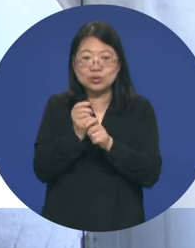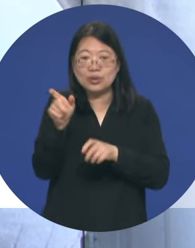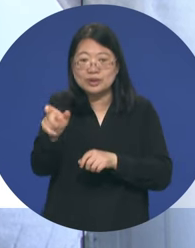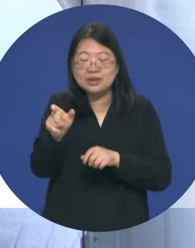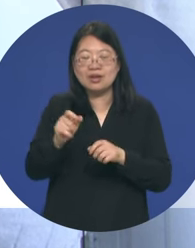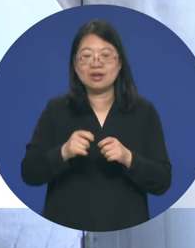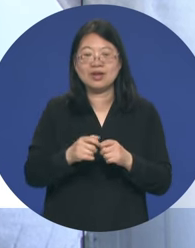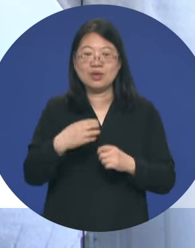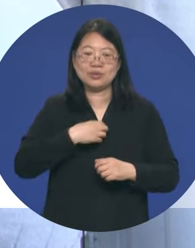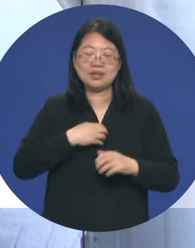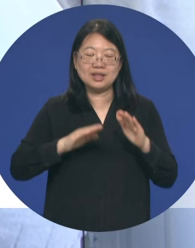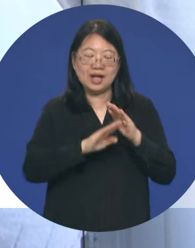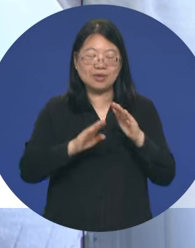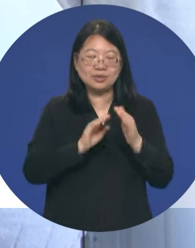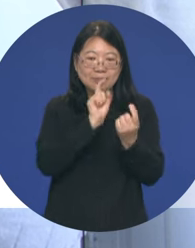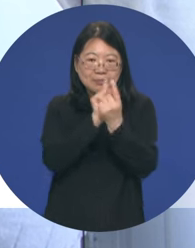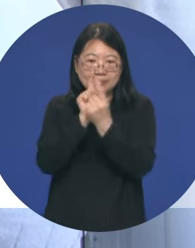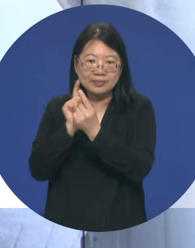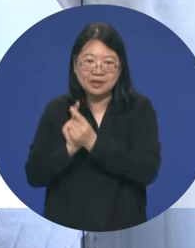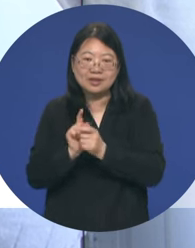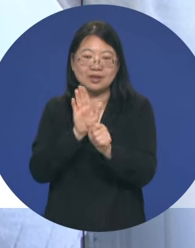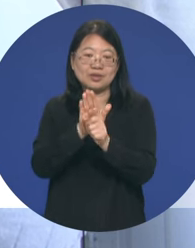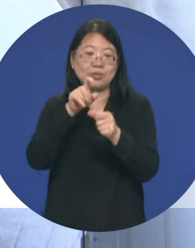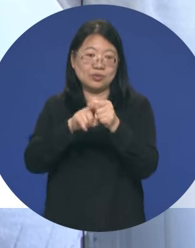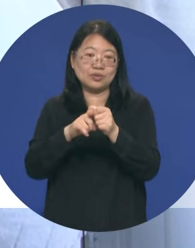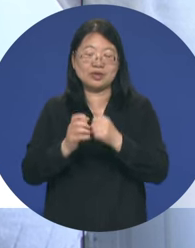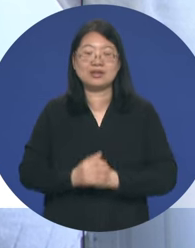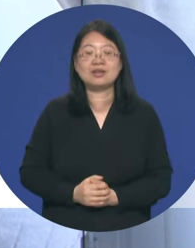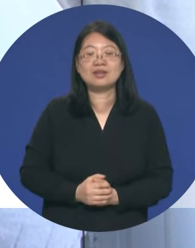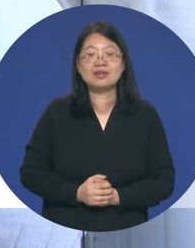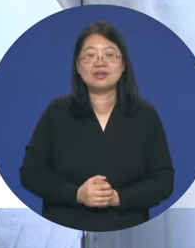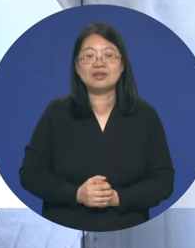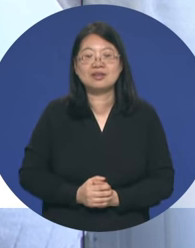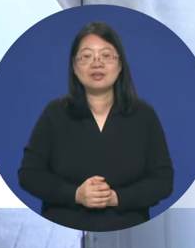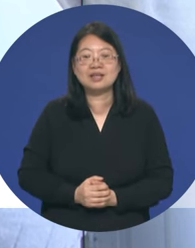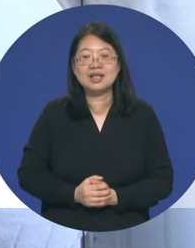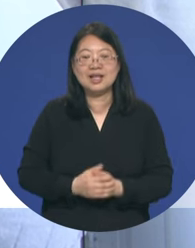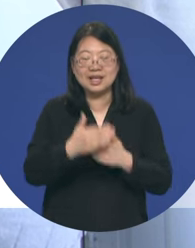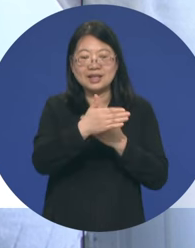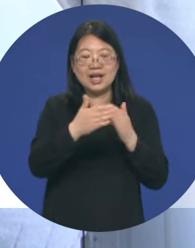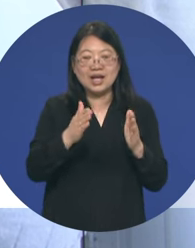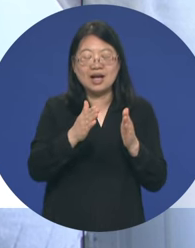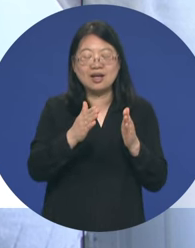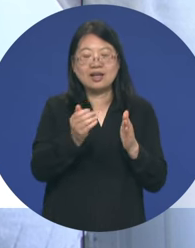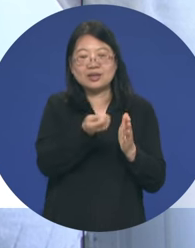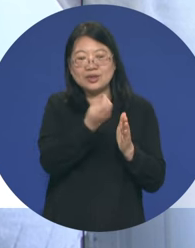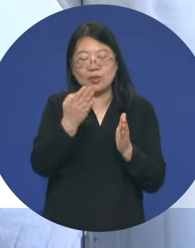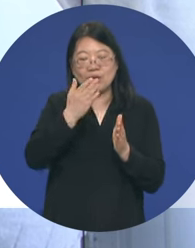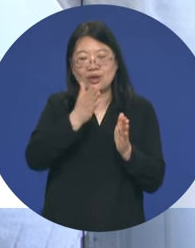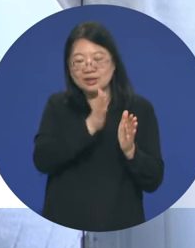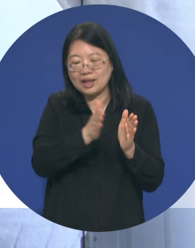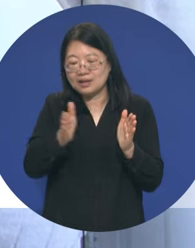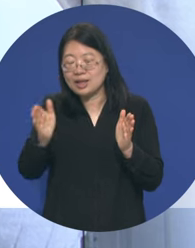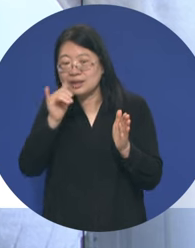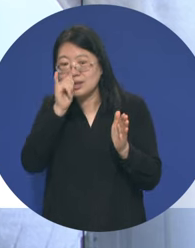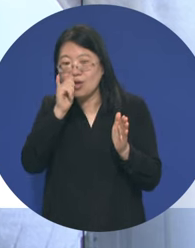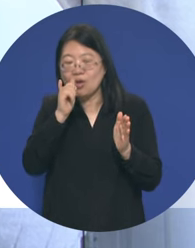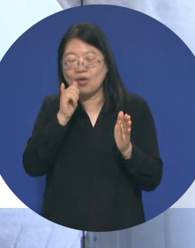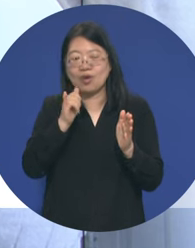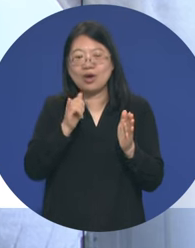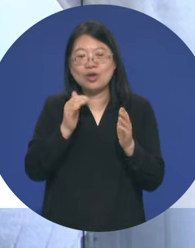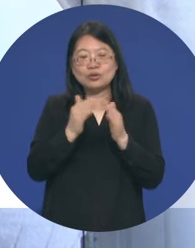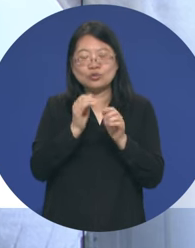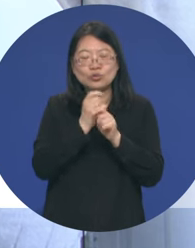위계 가구를 발굴하고 지원하기 위한 건데요 한 건물을 여러 칸으로 나눠 거주하는 형태에 호수 구분이 되지 않아